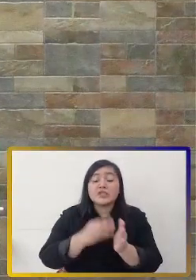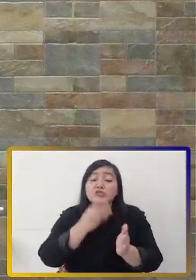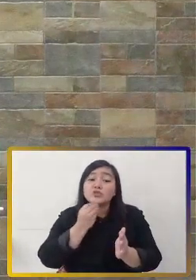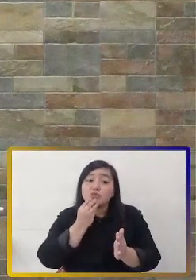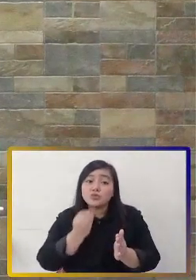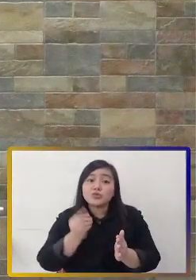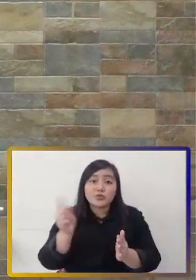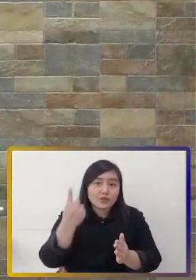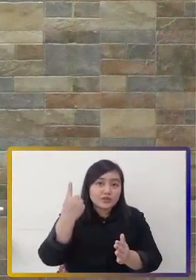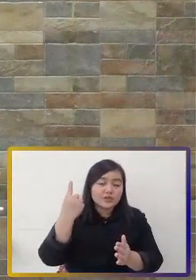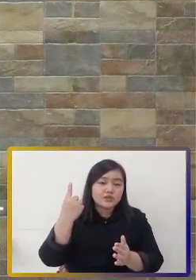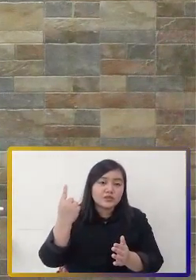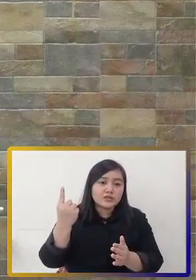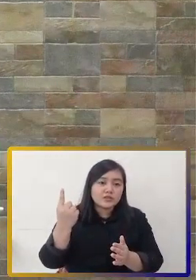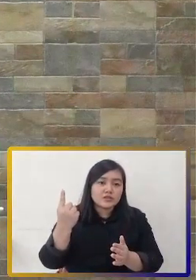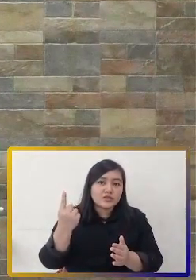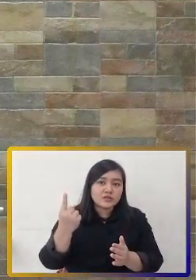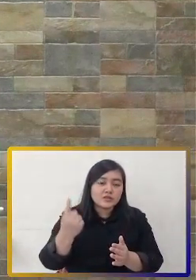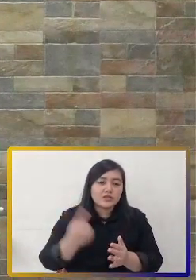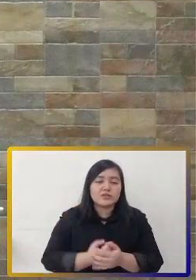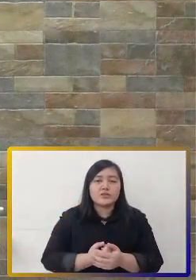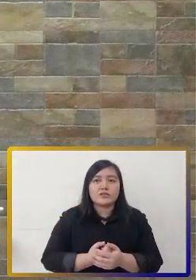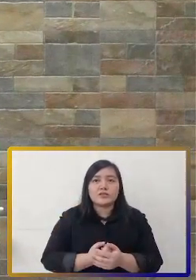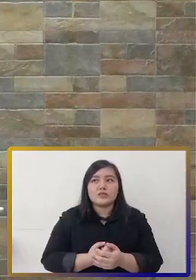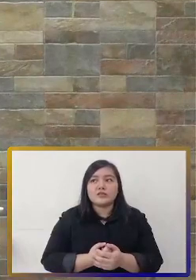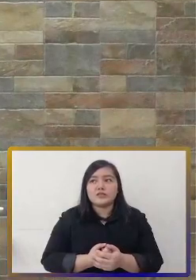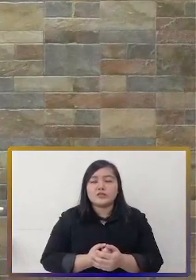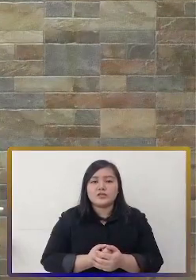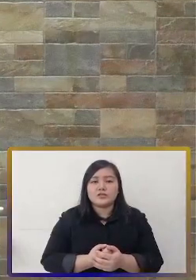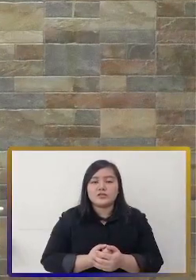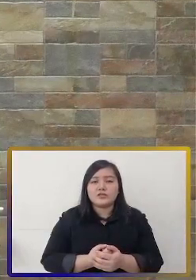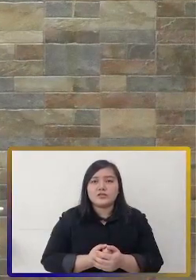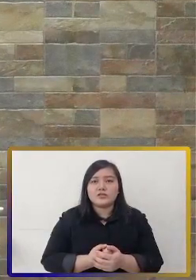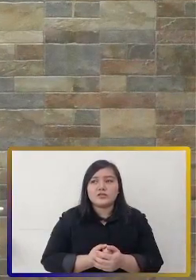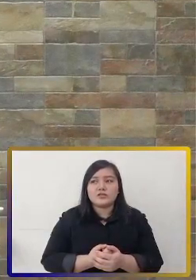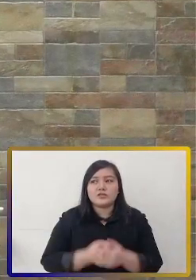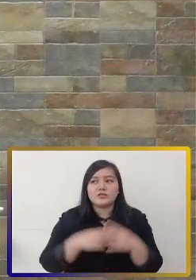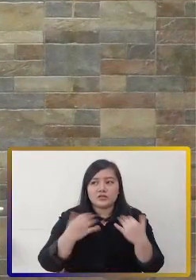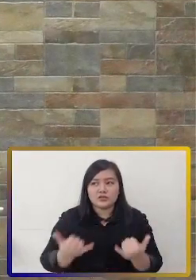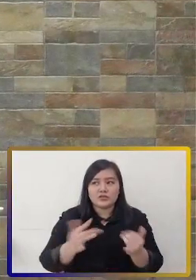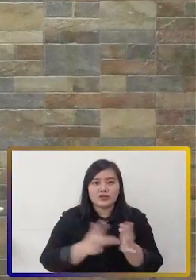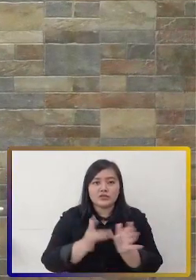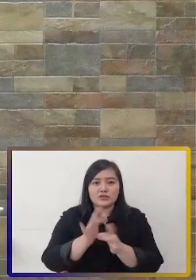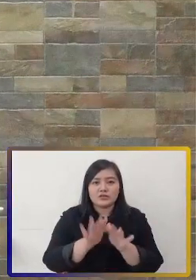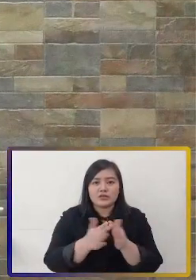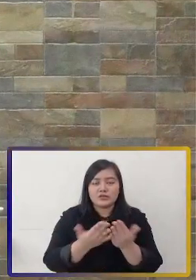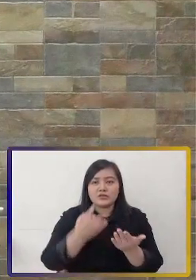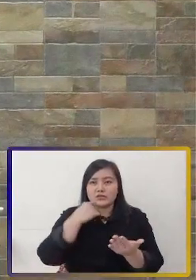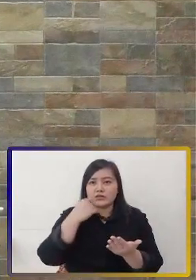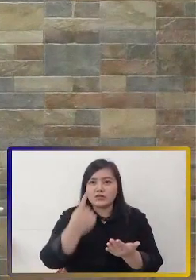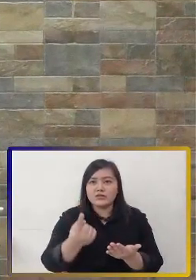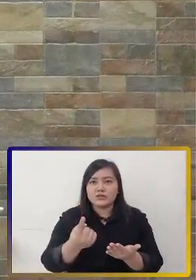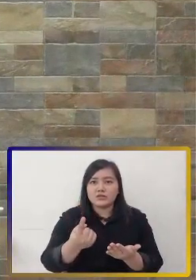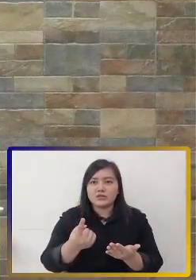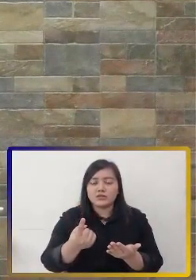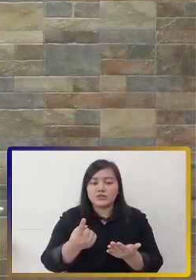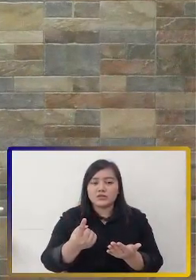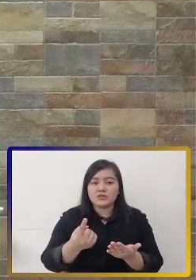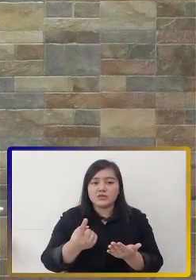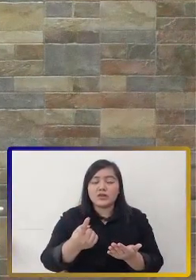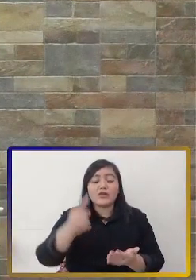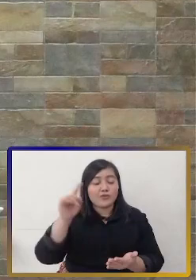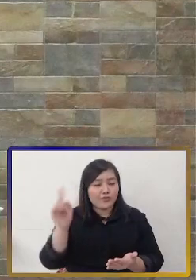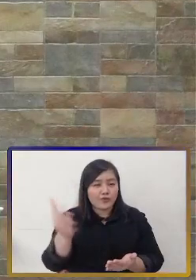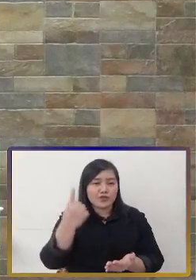Naalala nyo po yan? And also to the Greeks. Pero makikita po natin ang maliwanag sinasabi ng Biblia, to the Jew